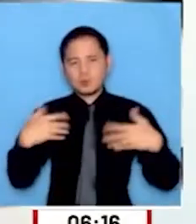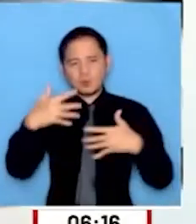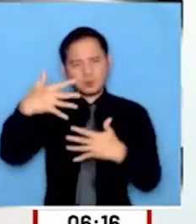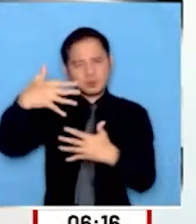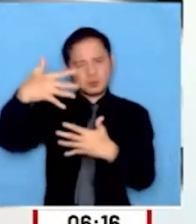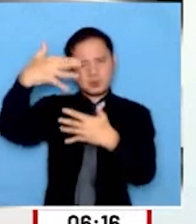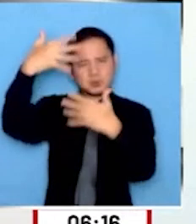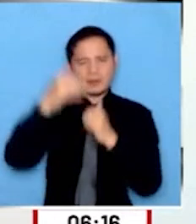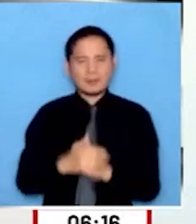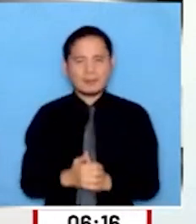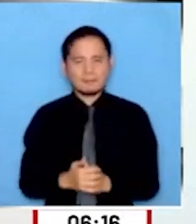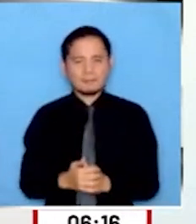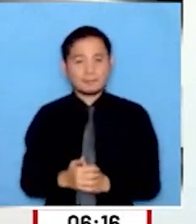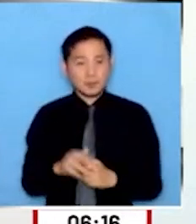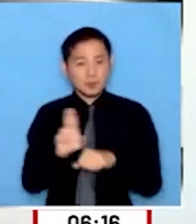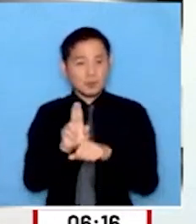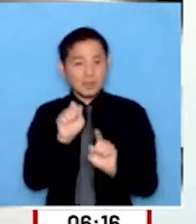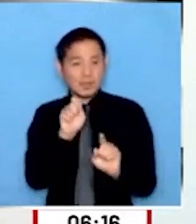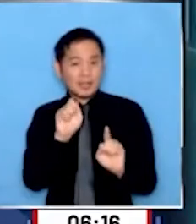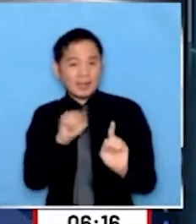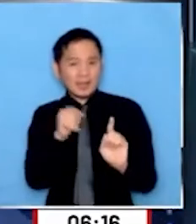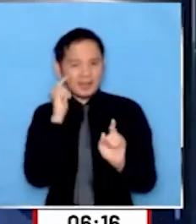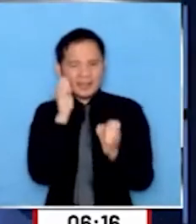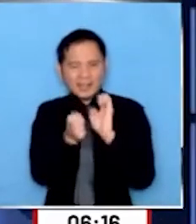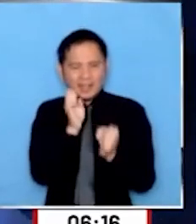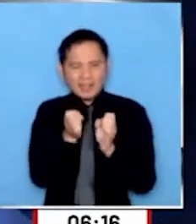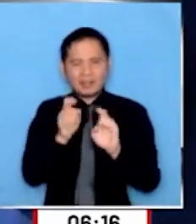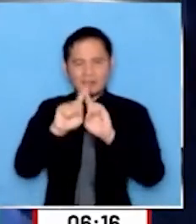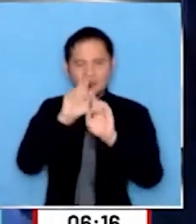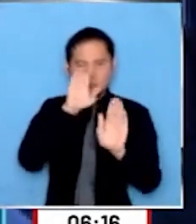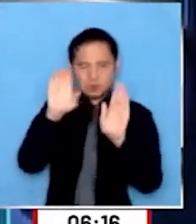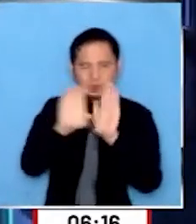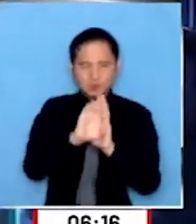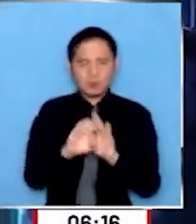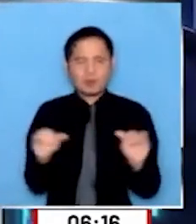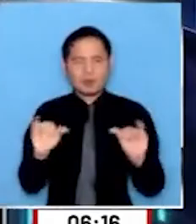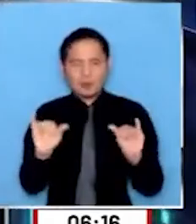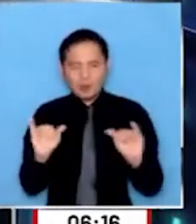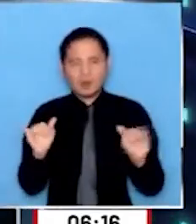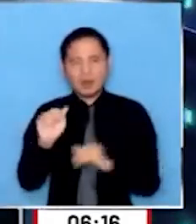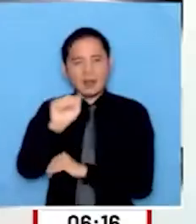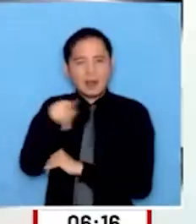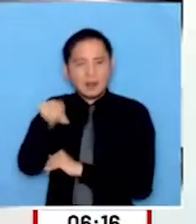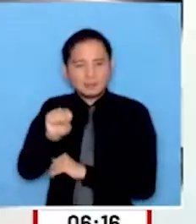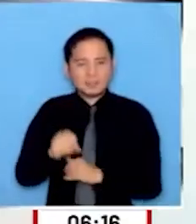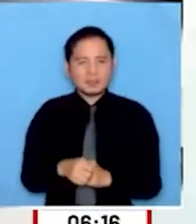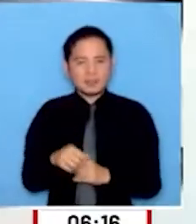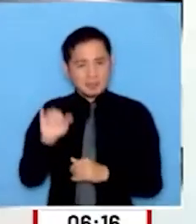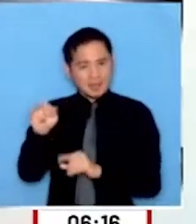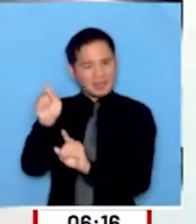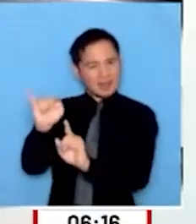Mahilig ako mag-edit ng mga pictures, tapos tinatry ko din yung mga apps, then nagtitrending yung AI, dun ko